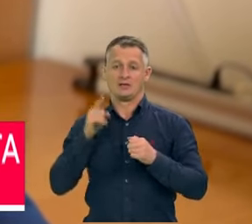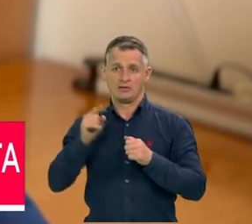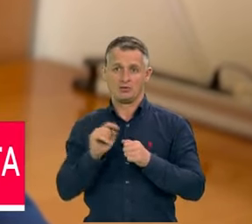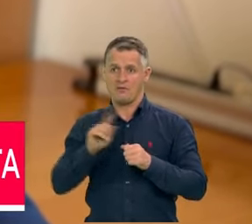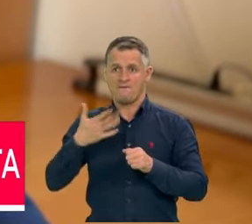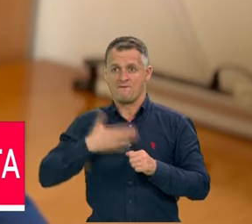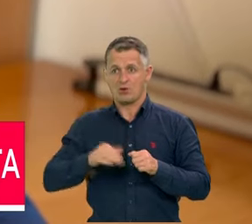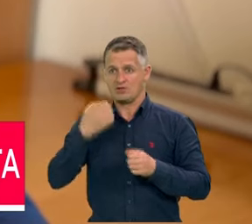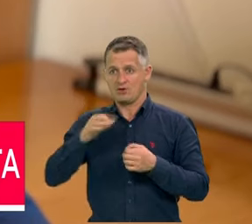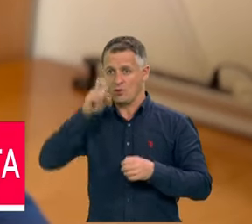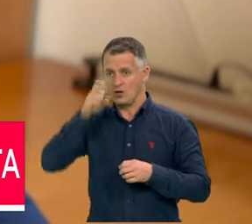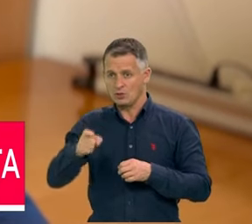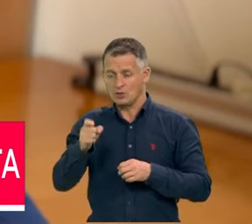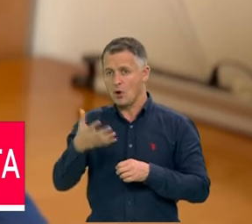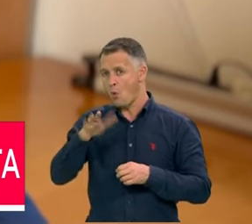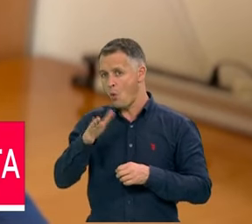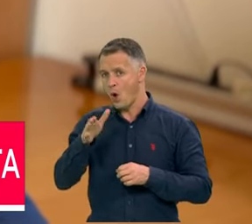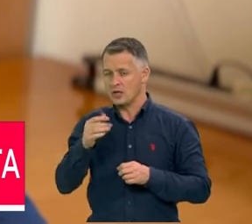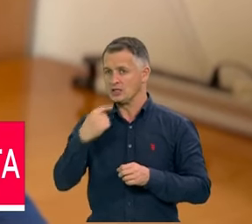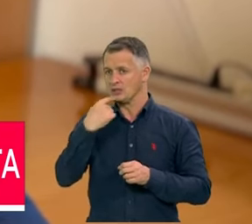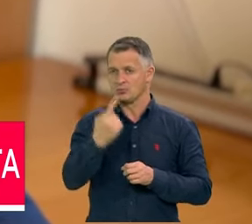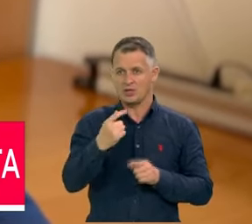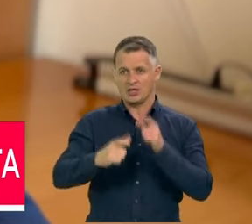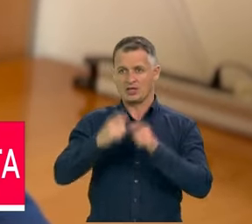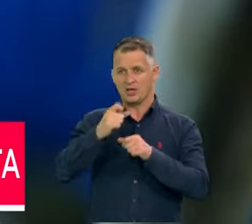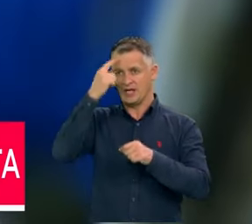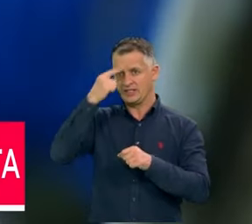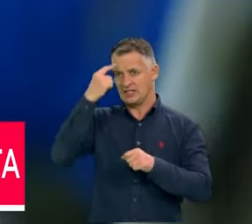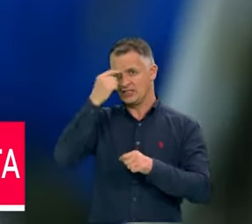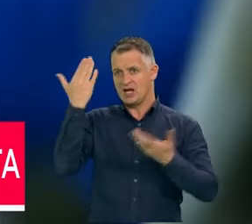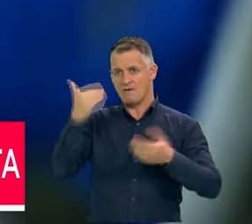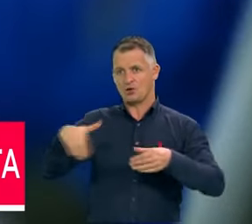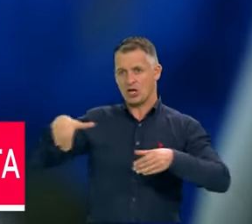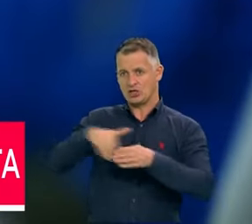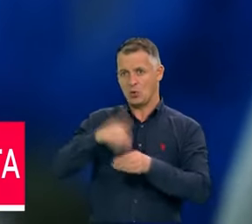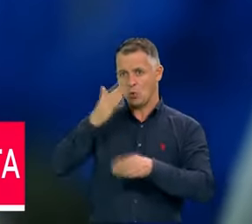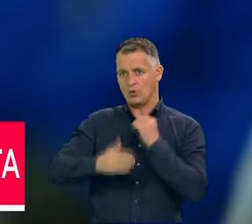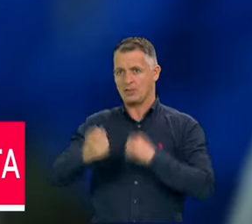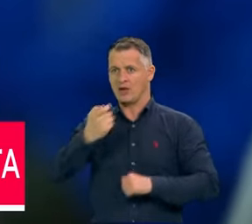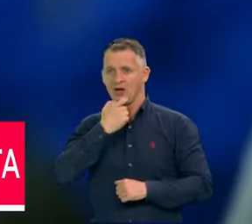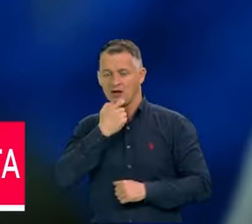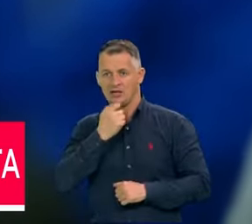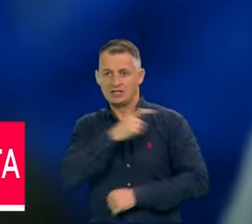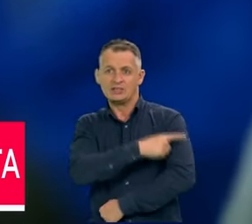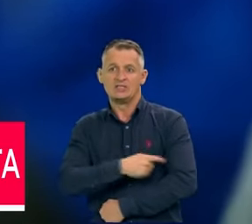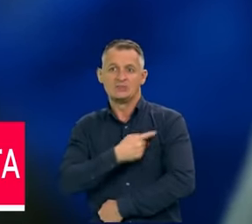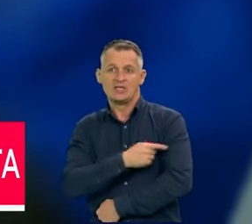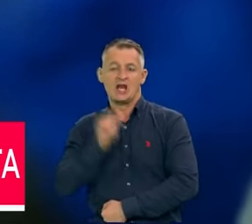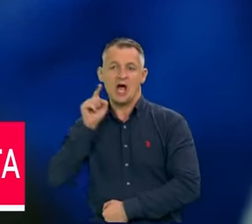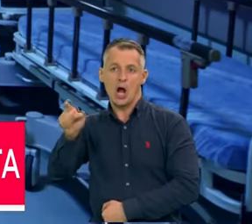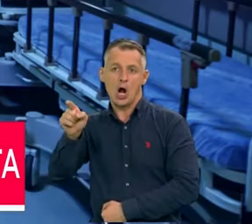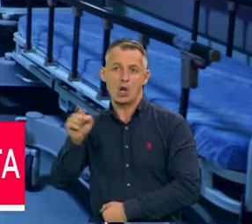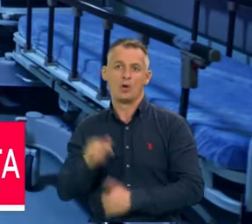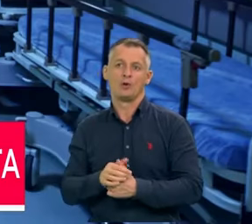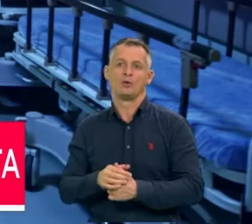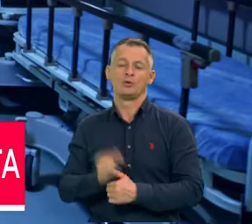dar întreb Oare se referă la asistenții care au fost angajați în ultimii ani la Spitalul Județean știu că au